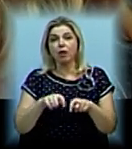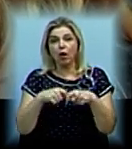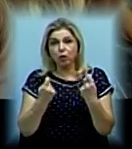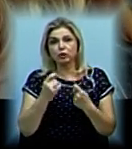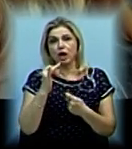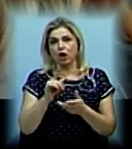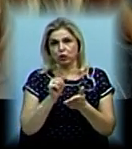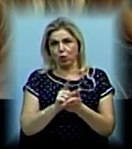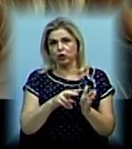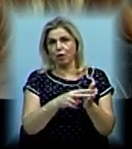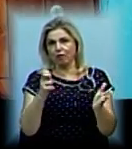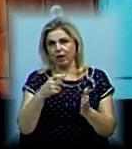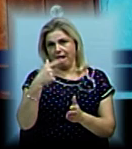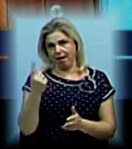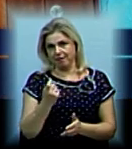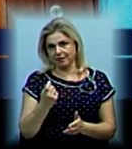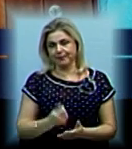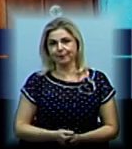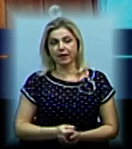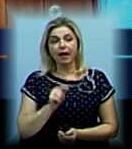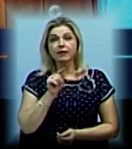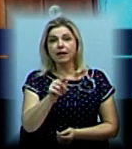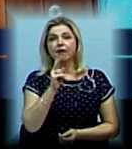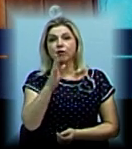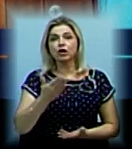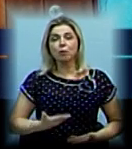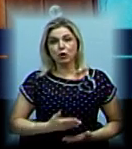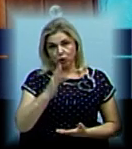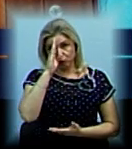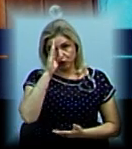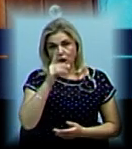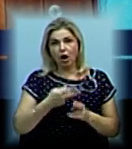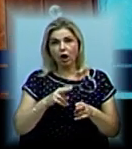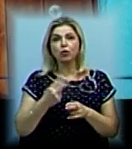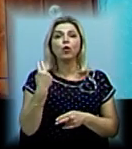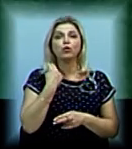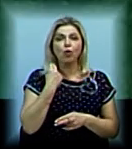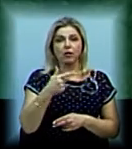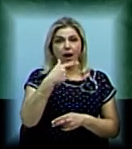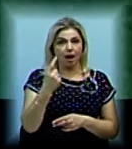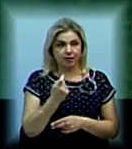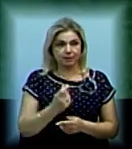бути відключена від газопостачання. У цій квартирі проживає чоловік, у якого є борг за газопостачання.